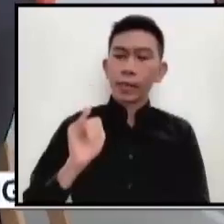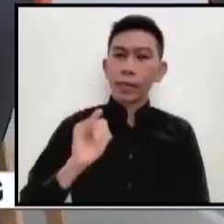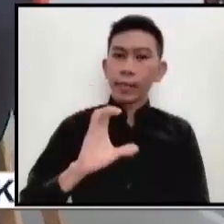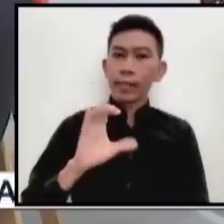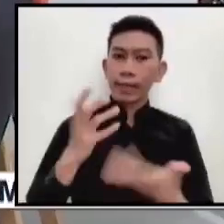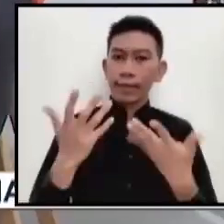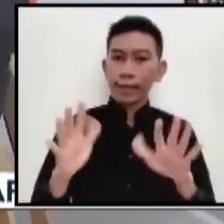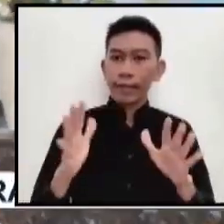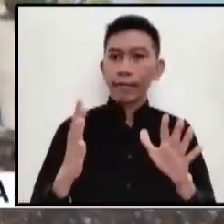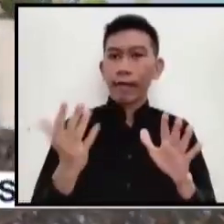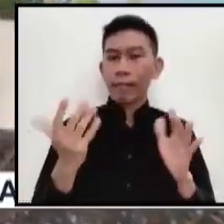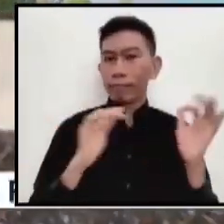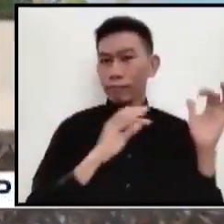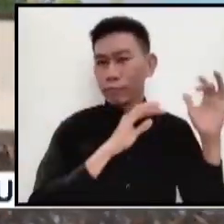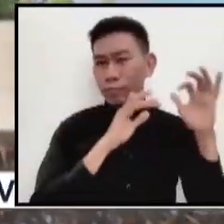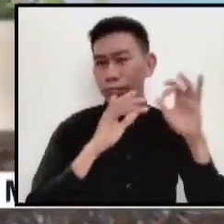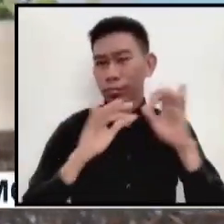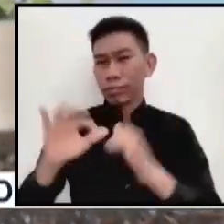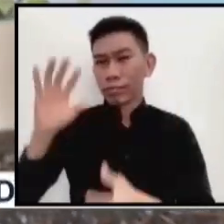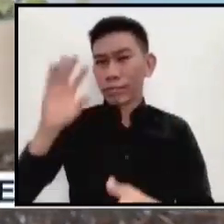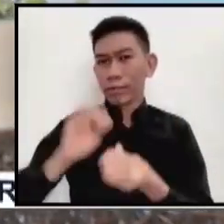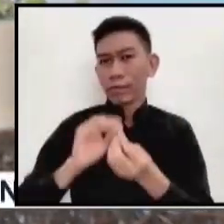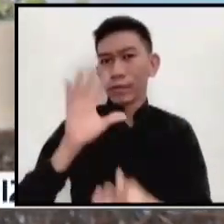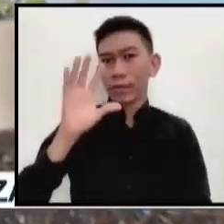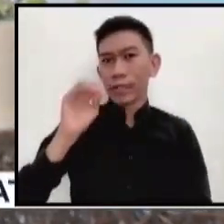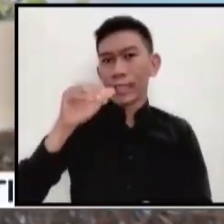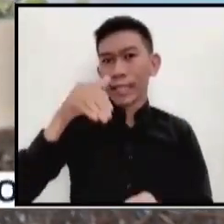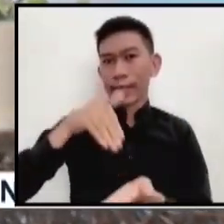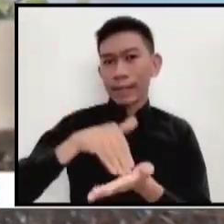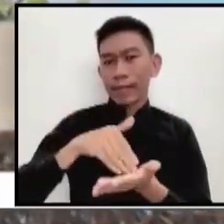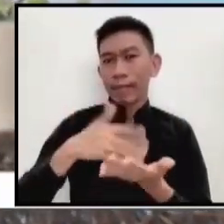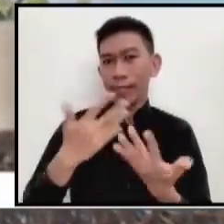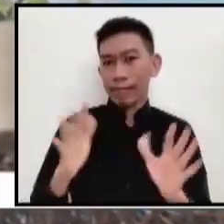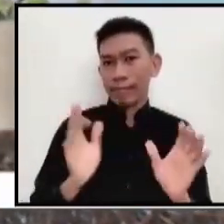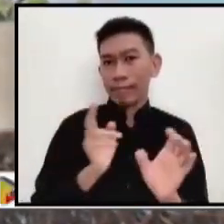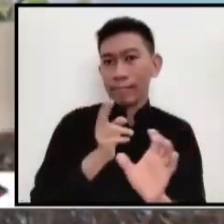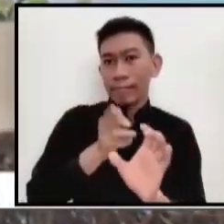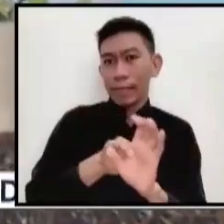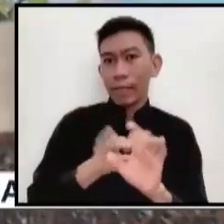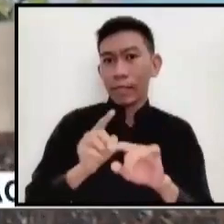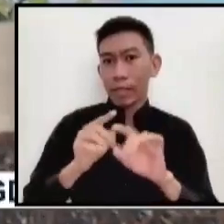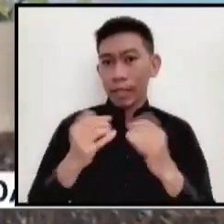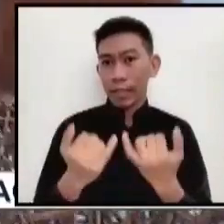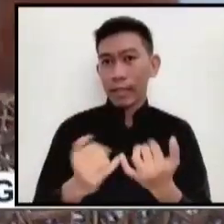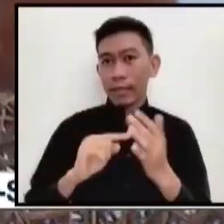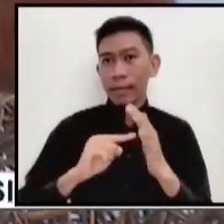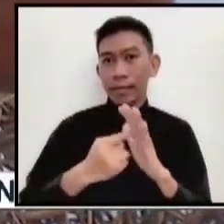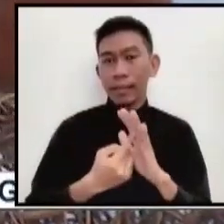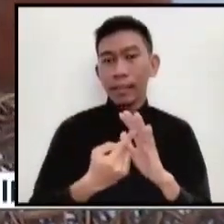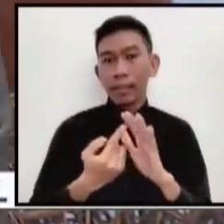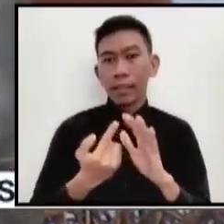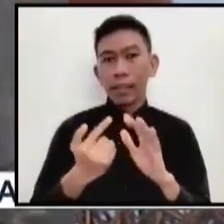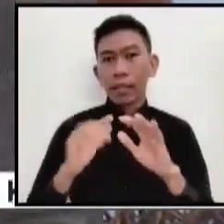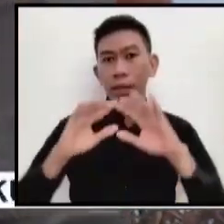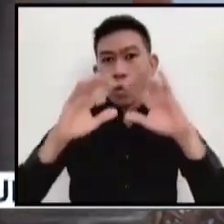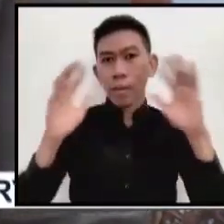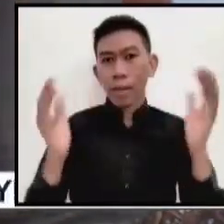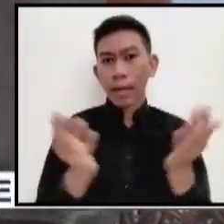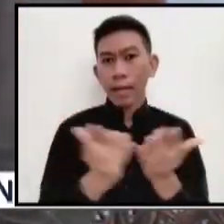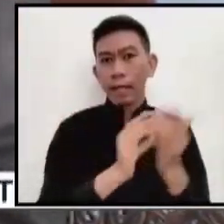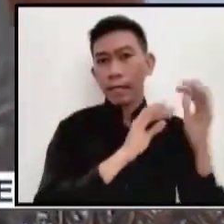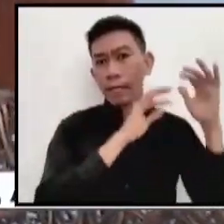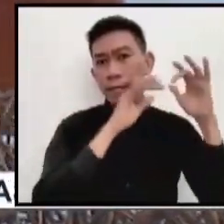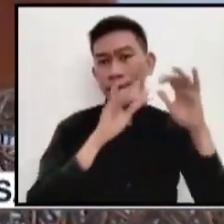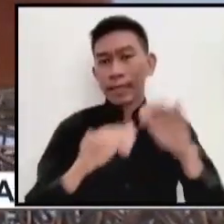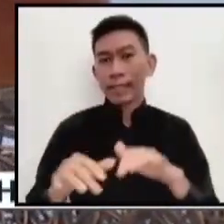yung dumalo. Napakarami po. Mm-hmm. Ngayon naman, magsisimula na ang Home Free Global Crusade 15 Tour sa Quirino Grandstand,